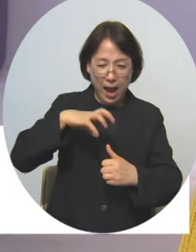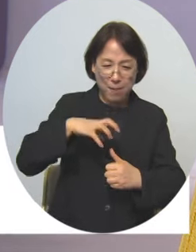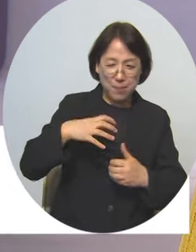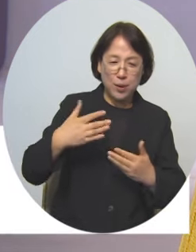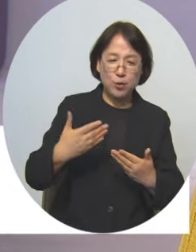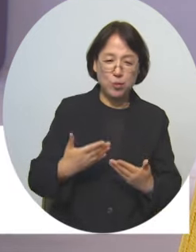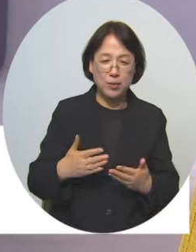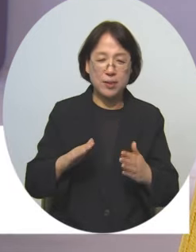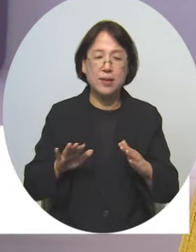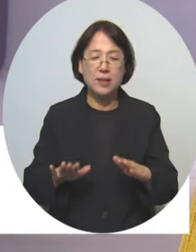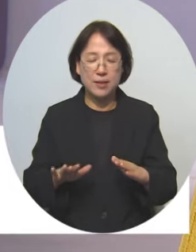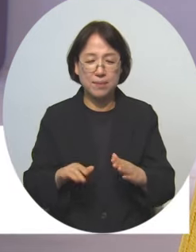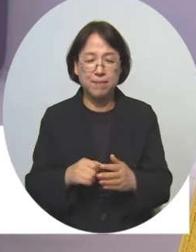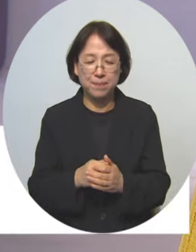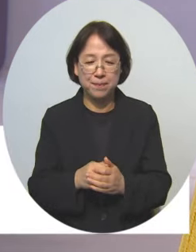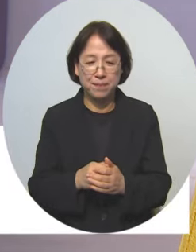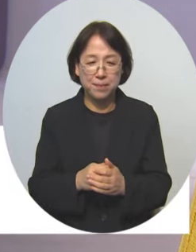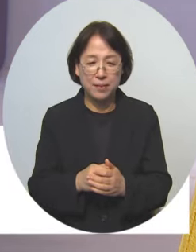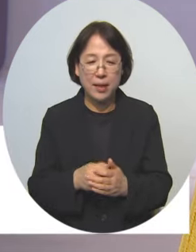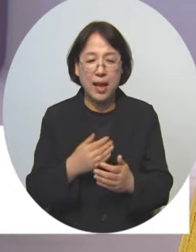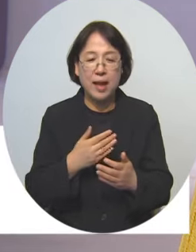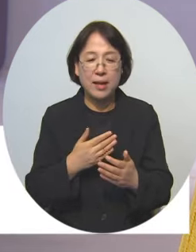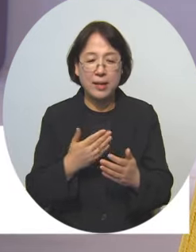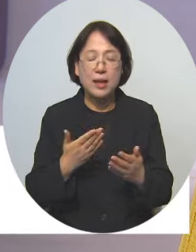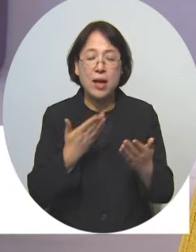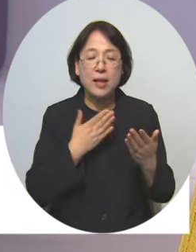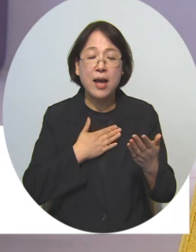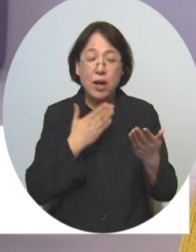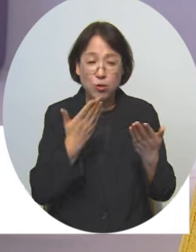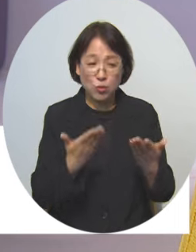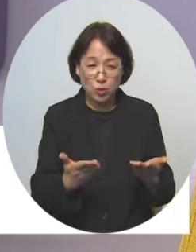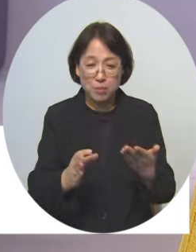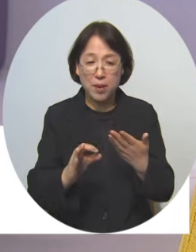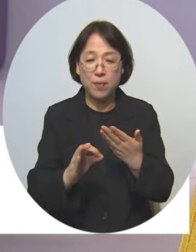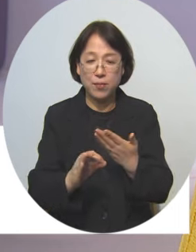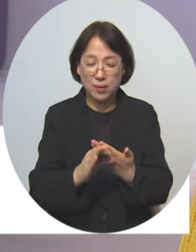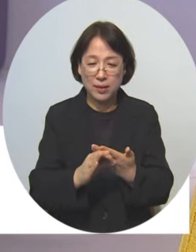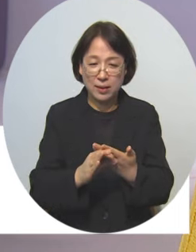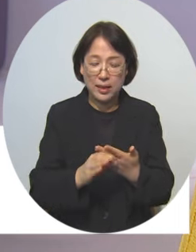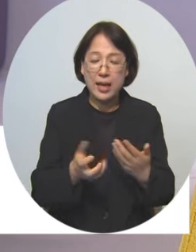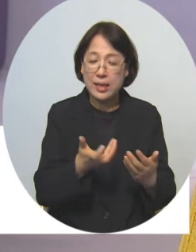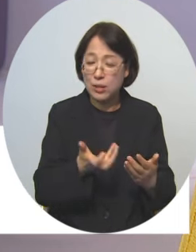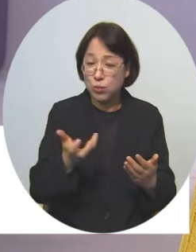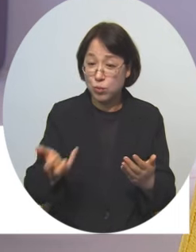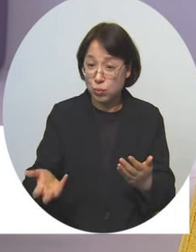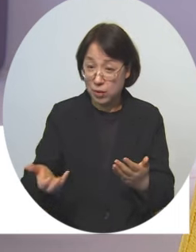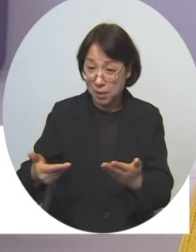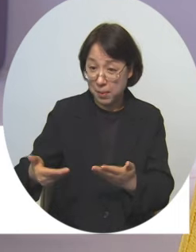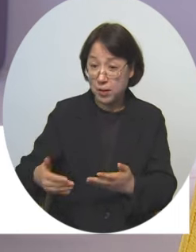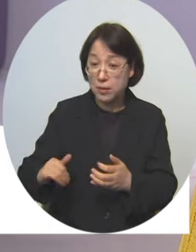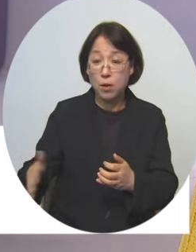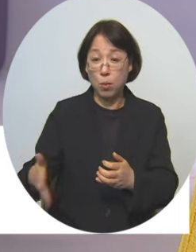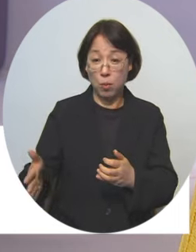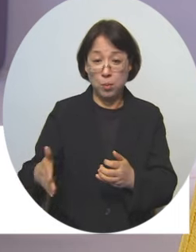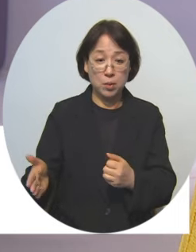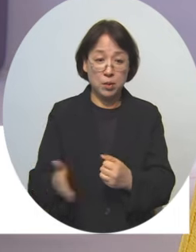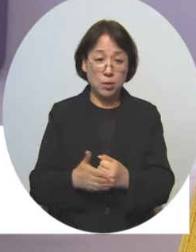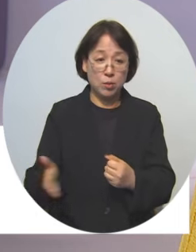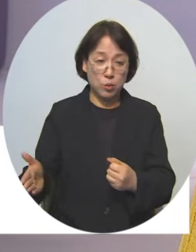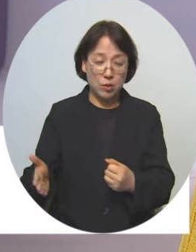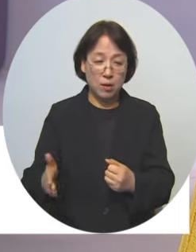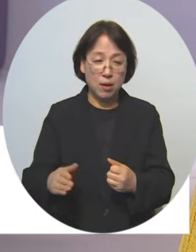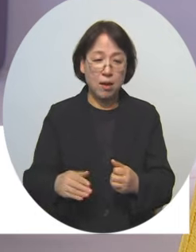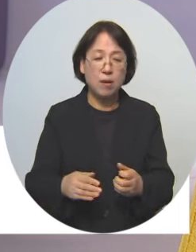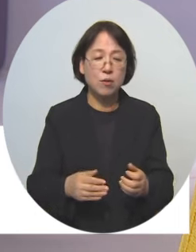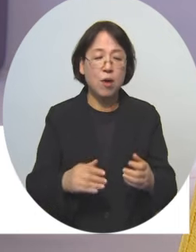이제 가서 이제 또 뭐 인수인계도 다시 받아야 되고 하니까 좀 복잡한 부분도 많고 다들 뭐 예,